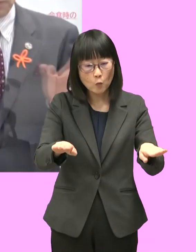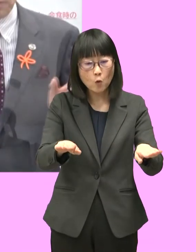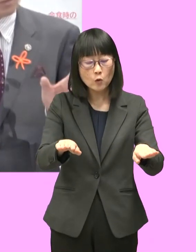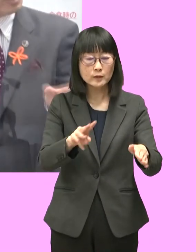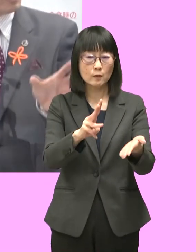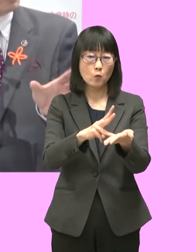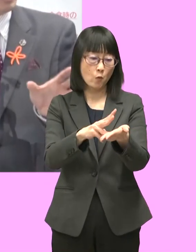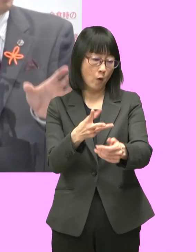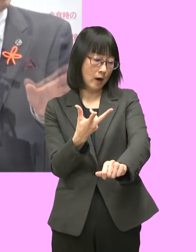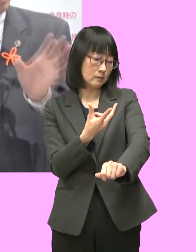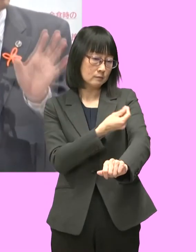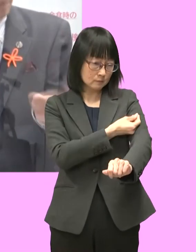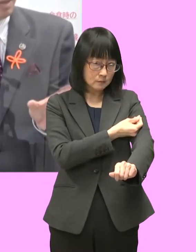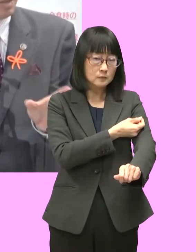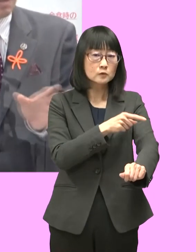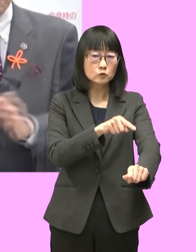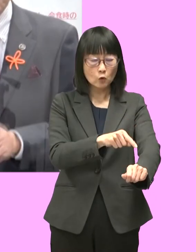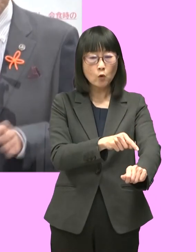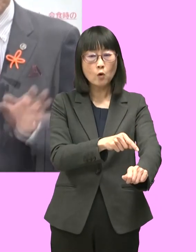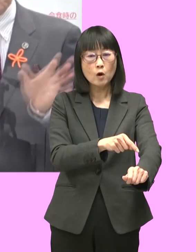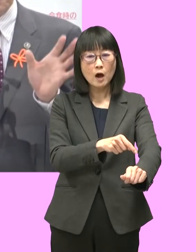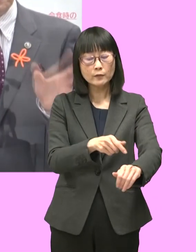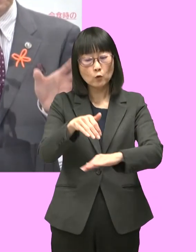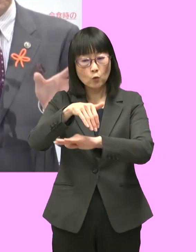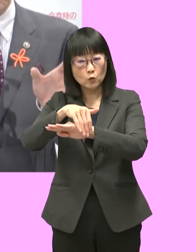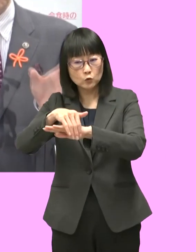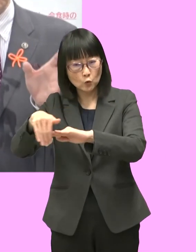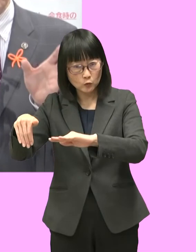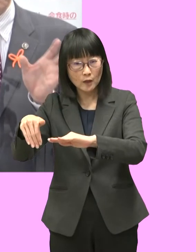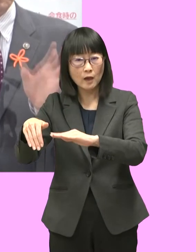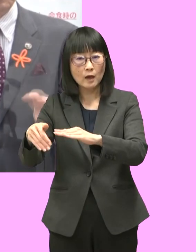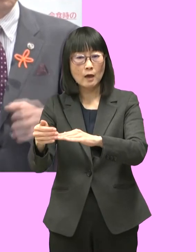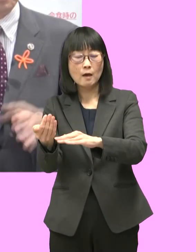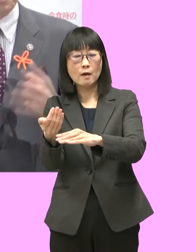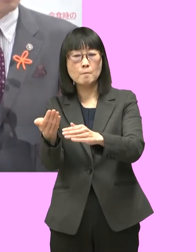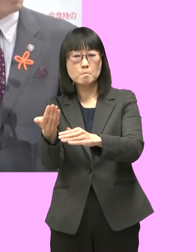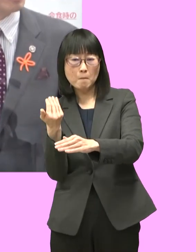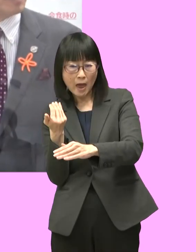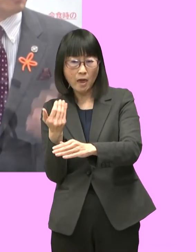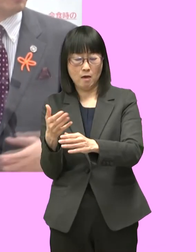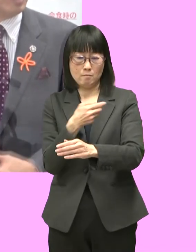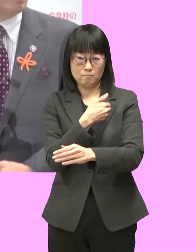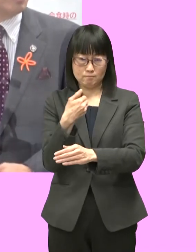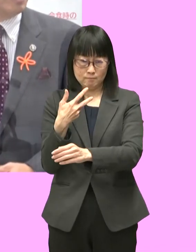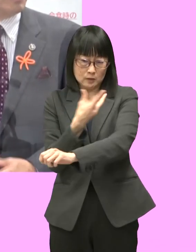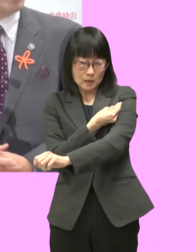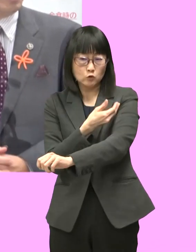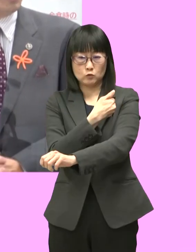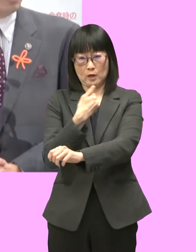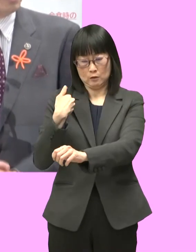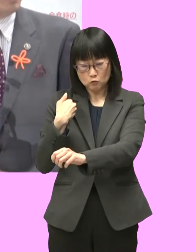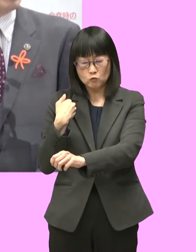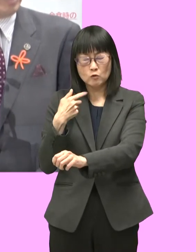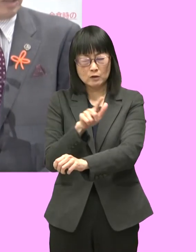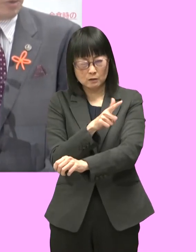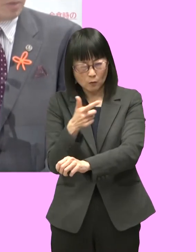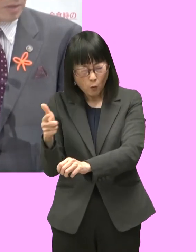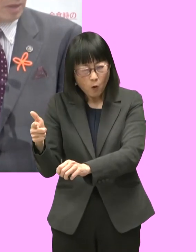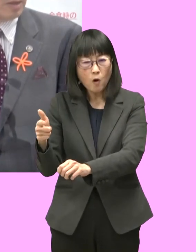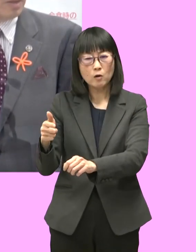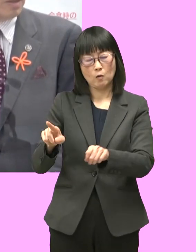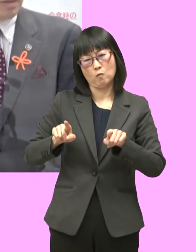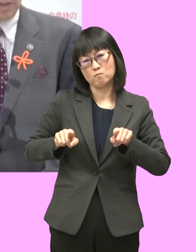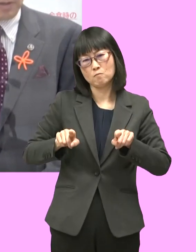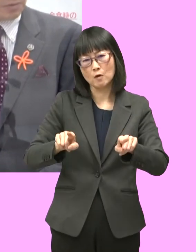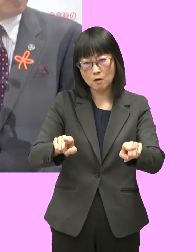し同時並行に進めなきゃいけません。で当然同時並行で進めるという前提に立って今いろんな体制の組み替えといい